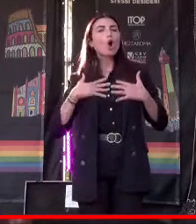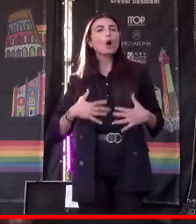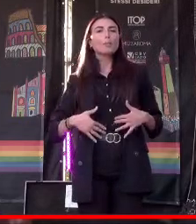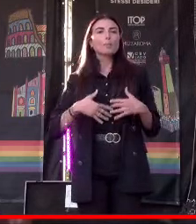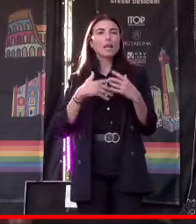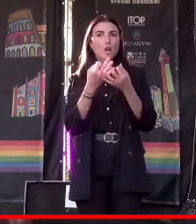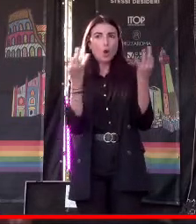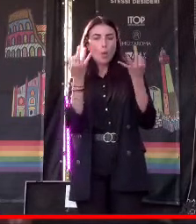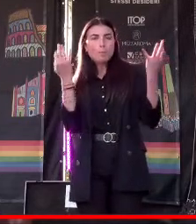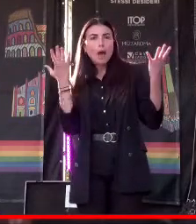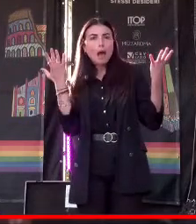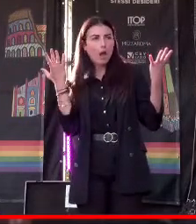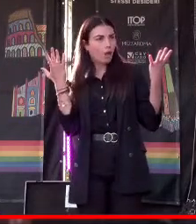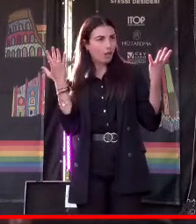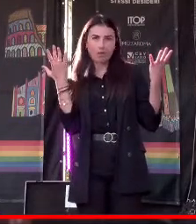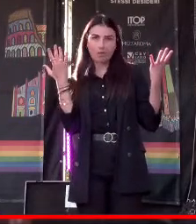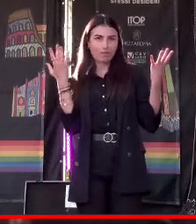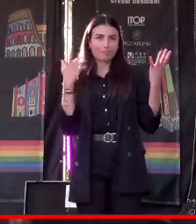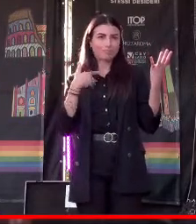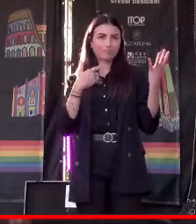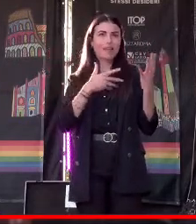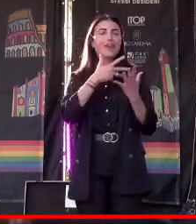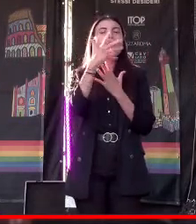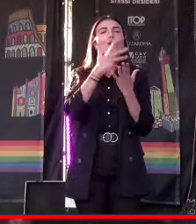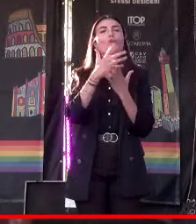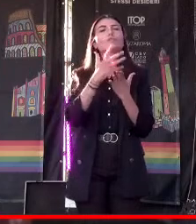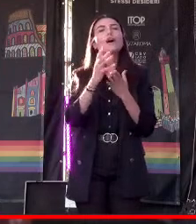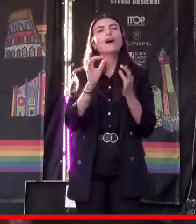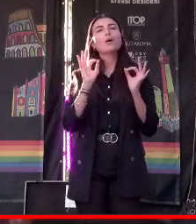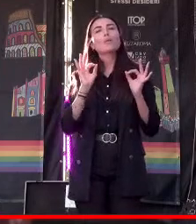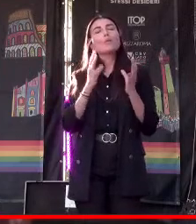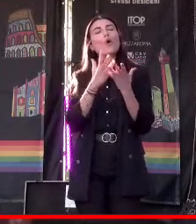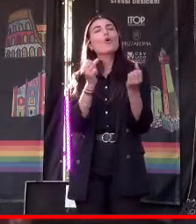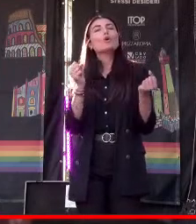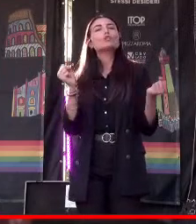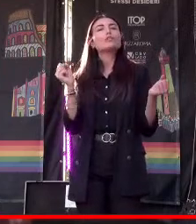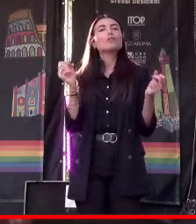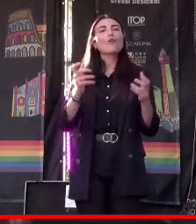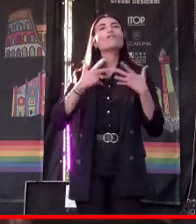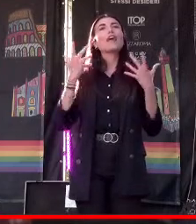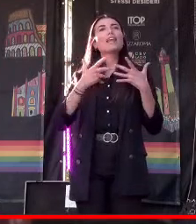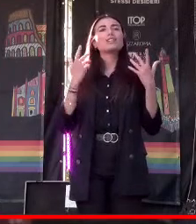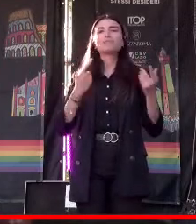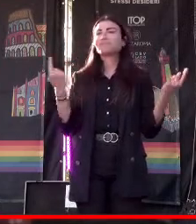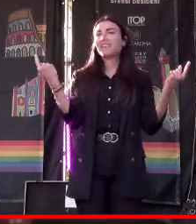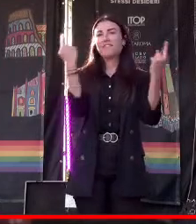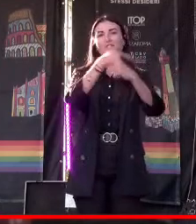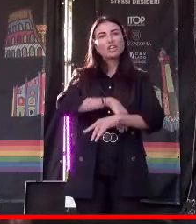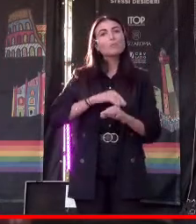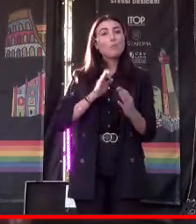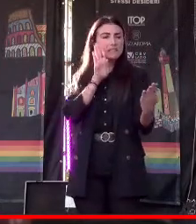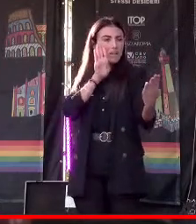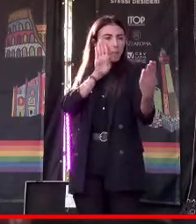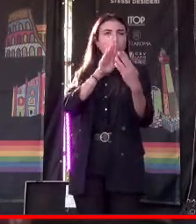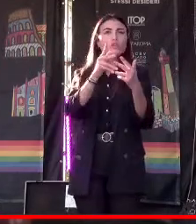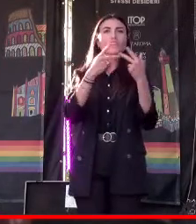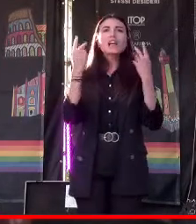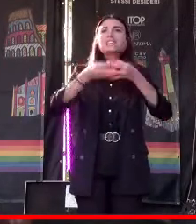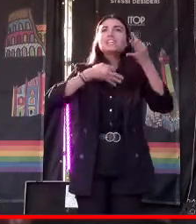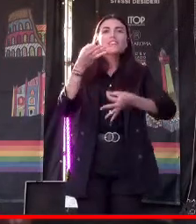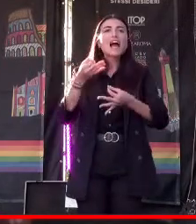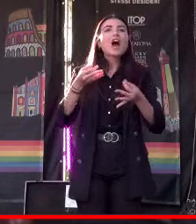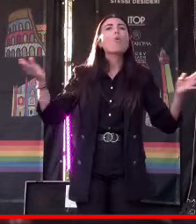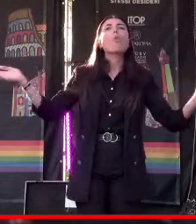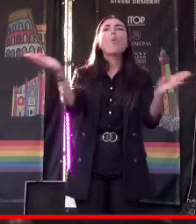riescano a raccontare il proprio concetto di felicità, quando invece l'approccio alla felicità è un approccio che a qualunque corpo,